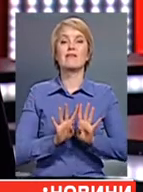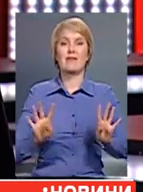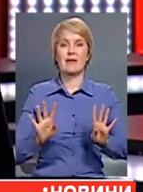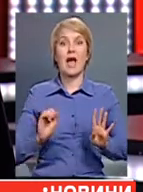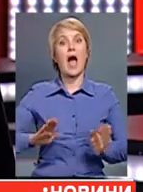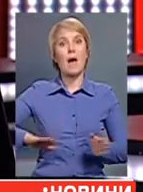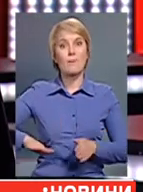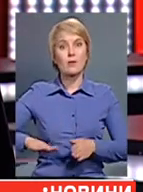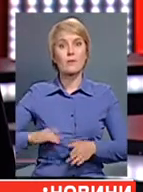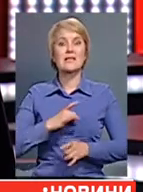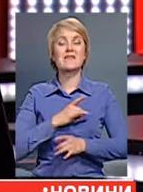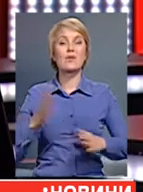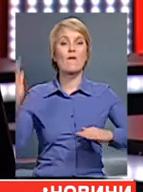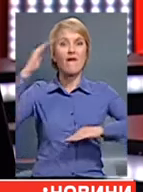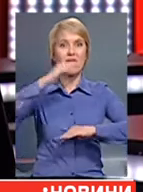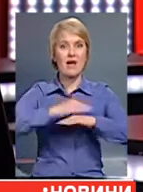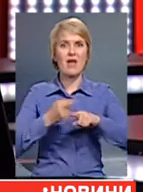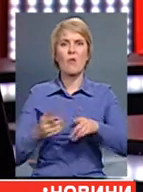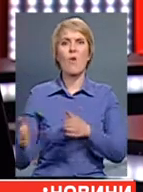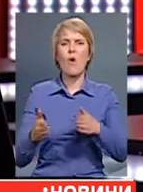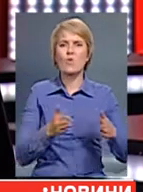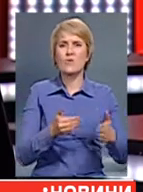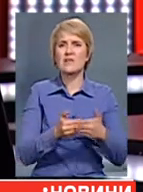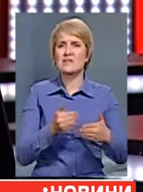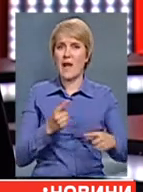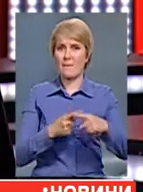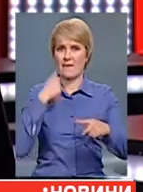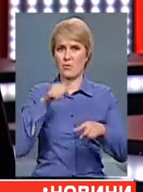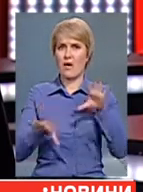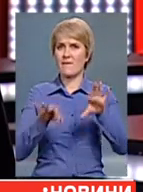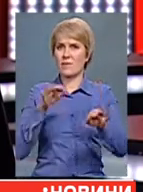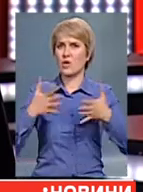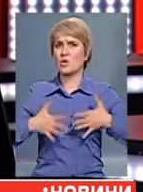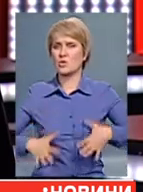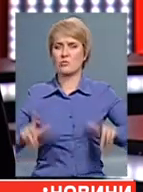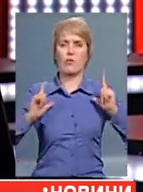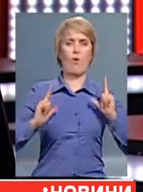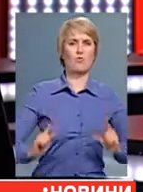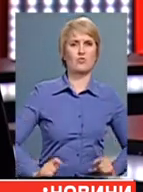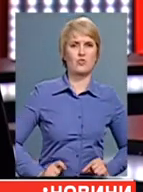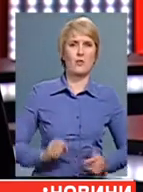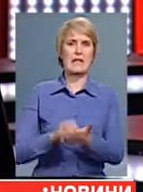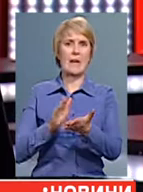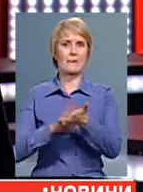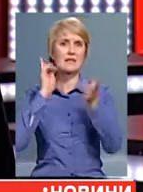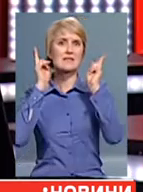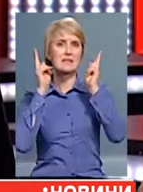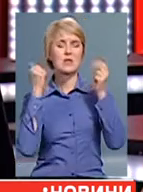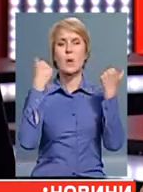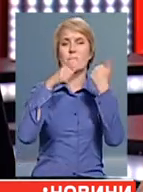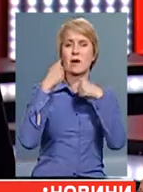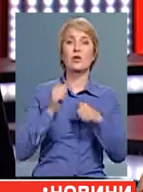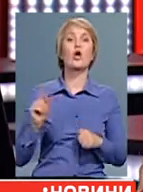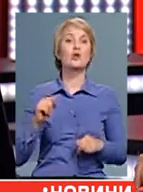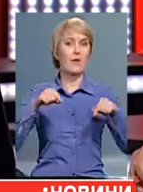почали готуватися щонайменше за півроку. Вибирали сукні, костюми, записувалися на зачіску та макіяж. Що цього року вважається модним,